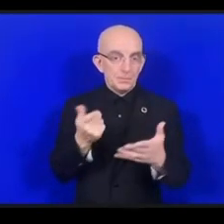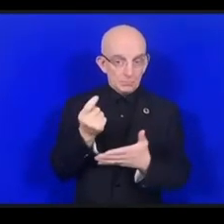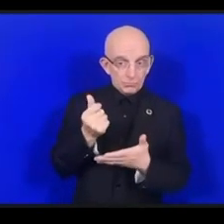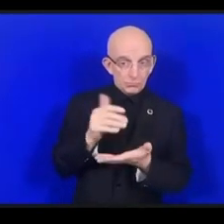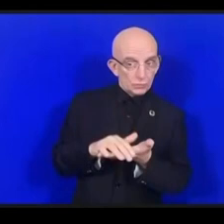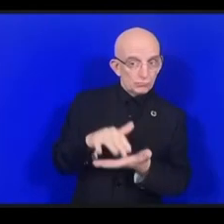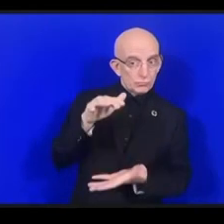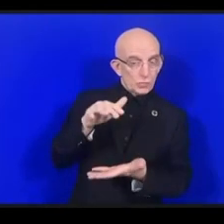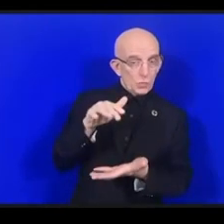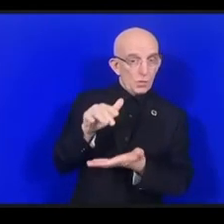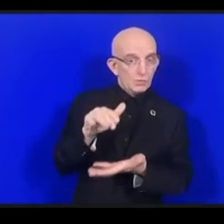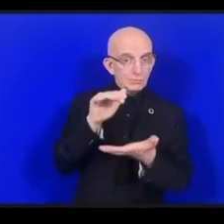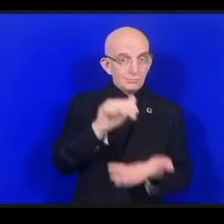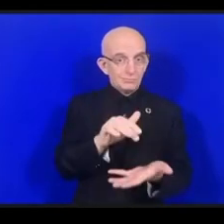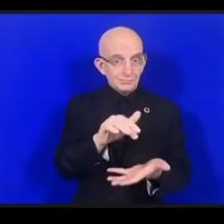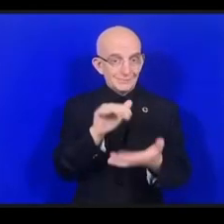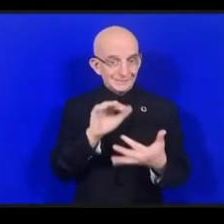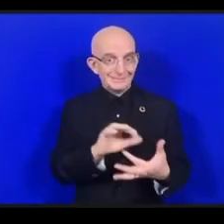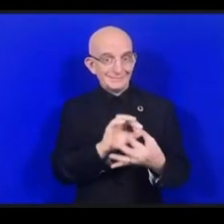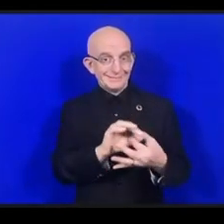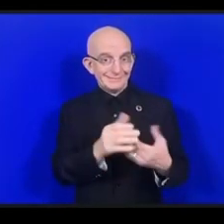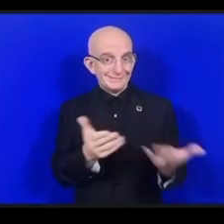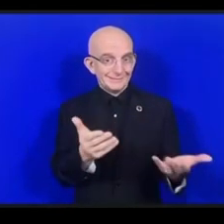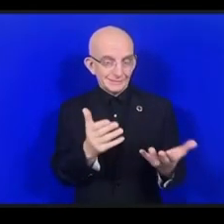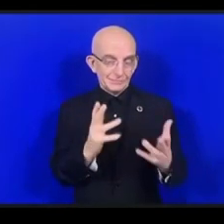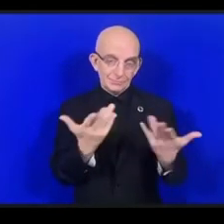这个钱的问题，时间的问题，